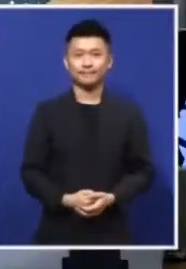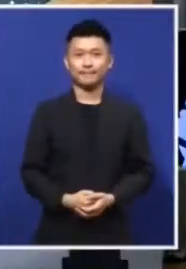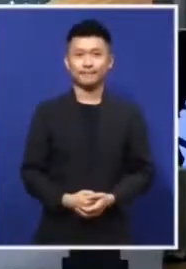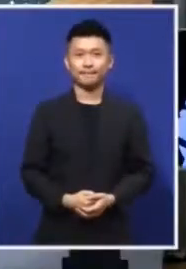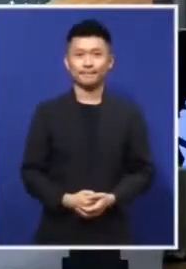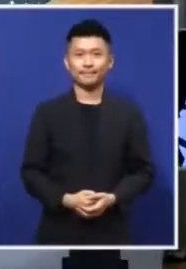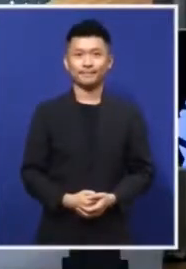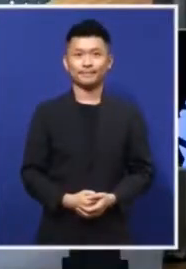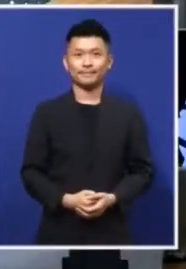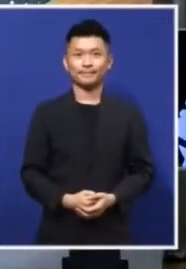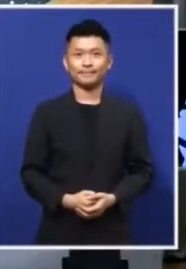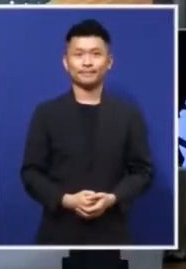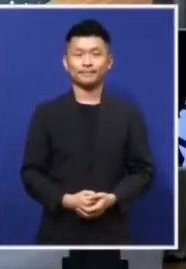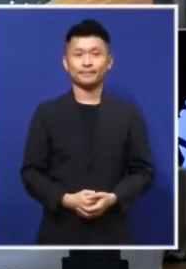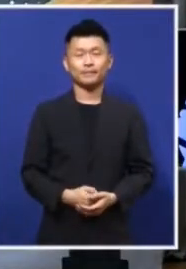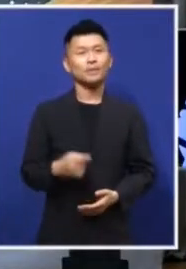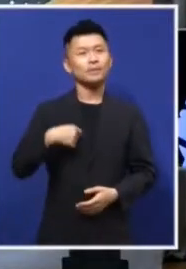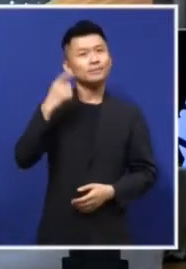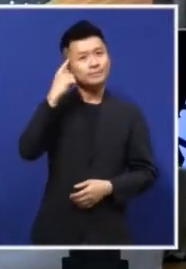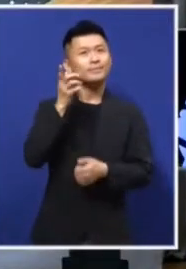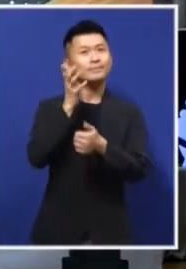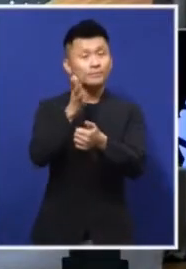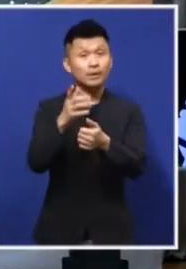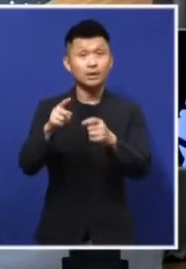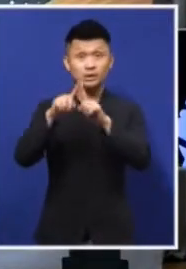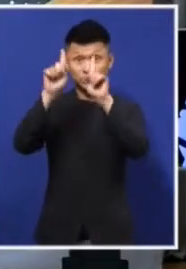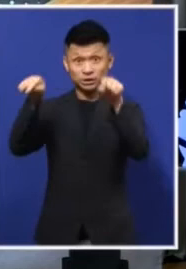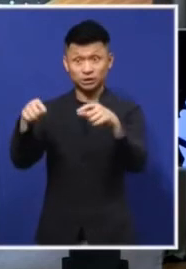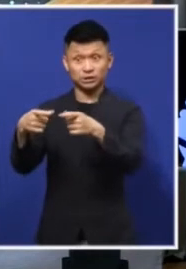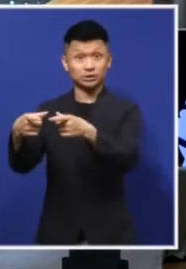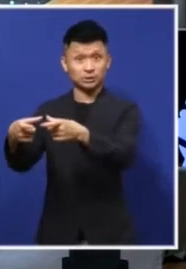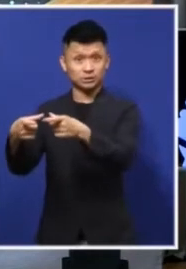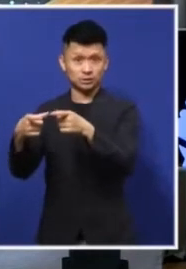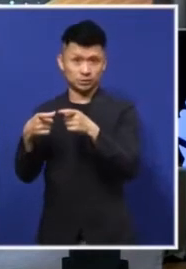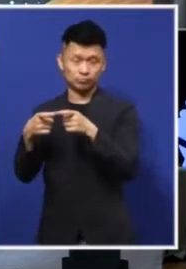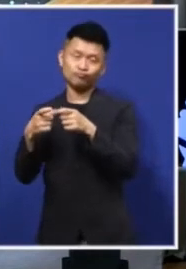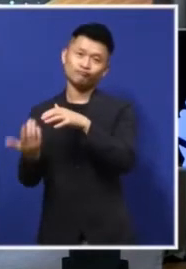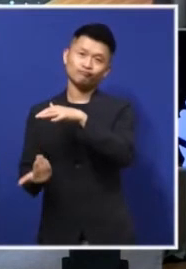好， 确认只有纸本的民众他就最多只能7种